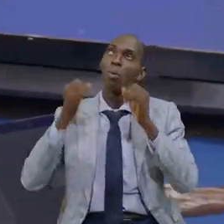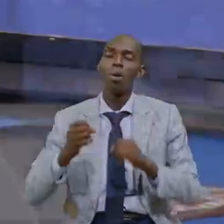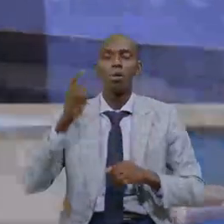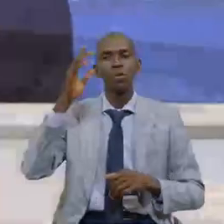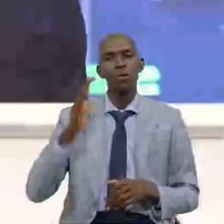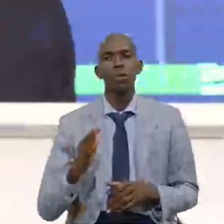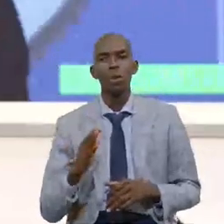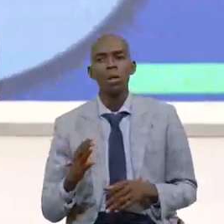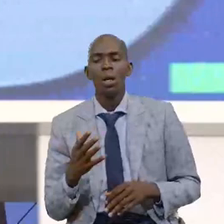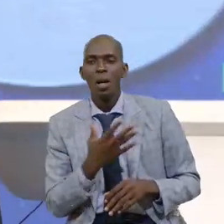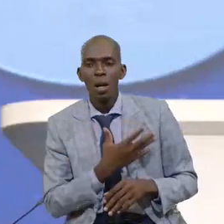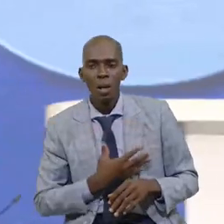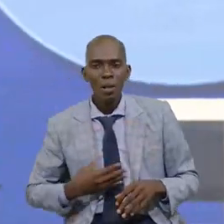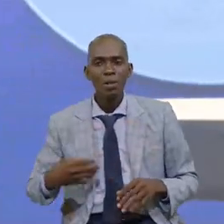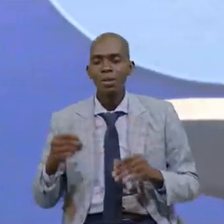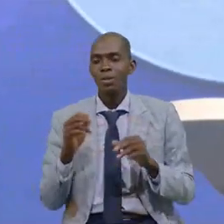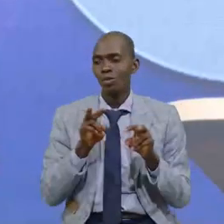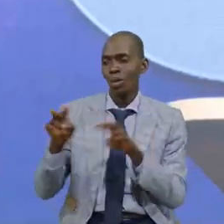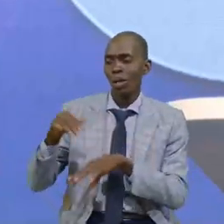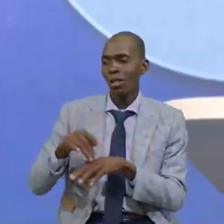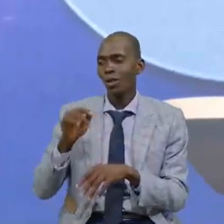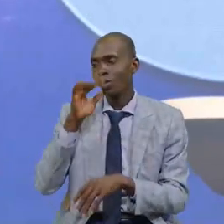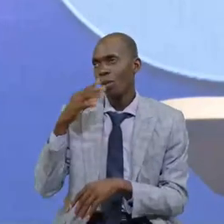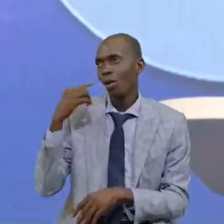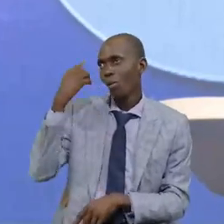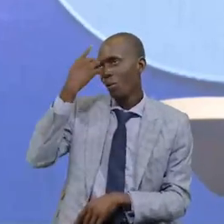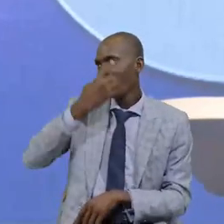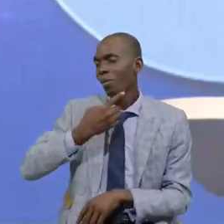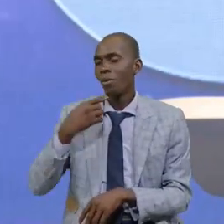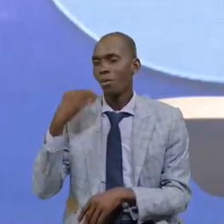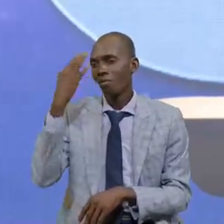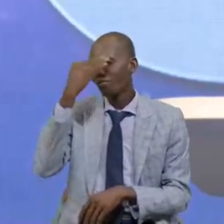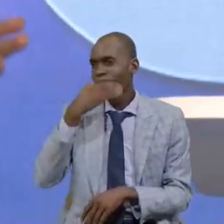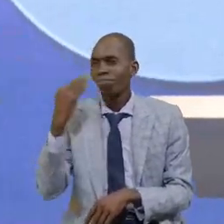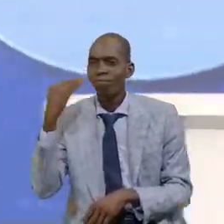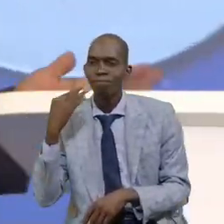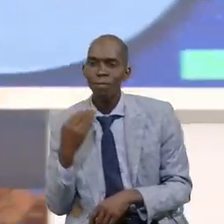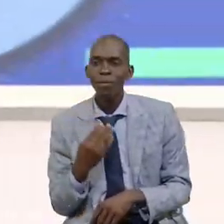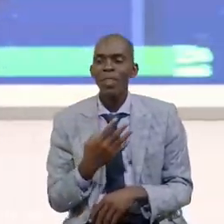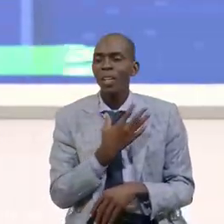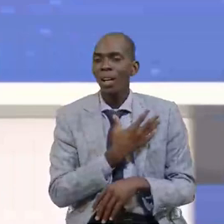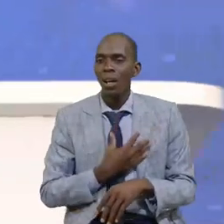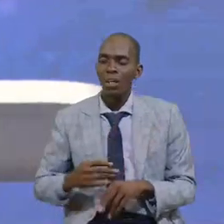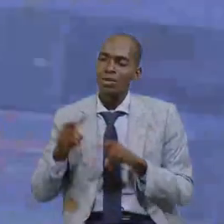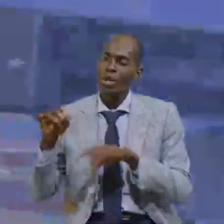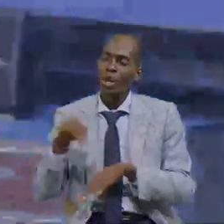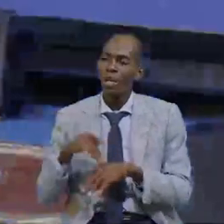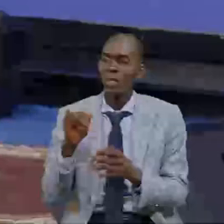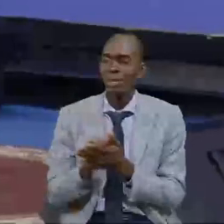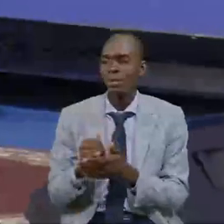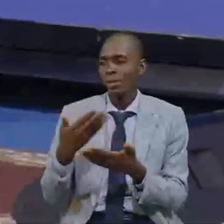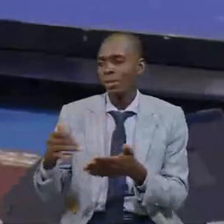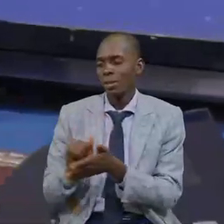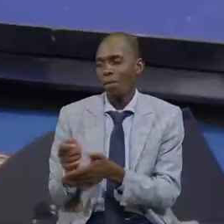Et avec les beaux yeux, avec les peintures au visage, et tout